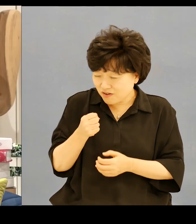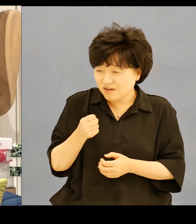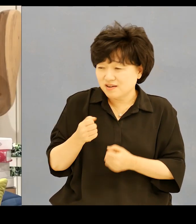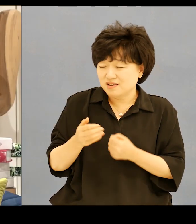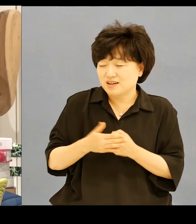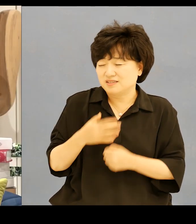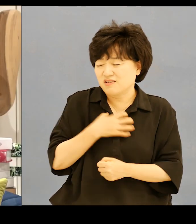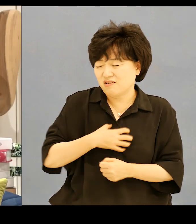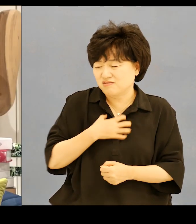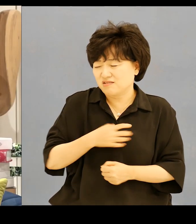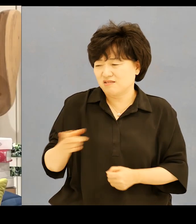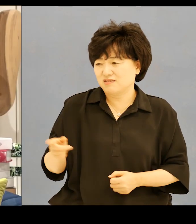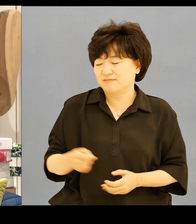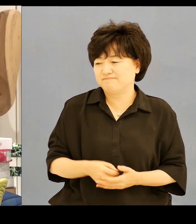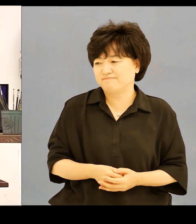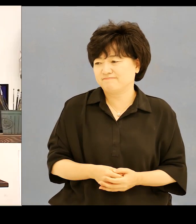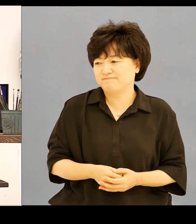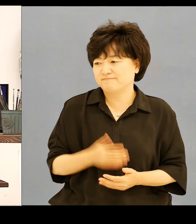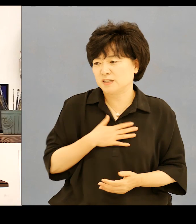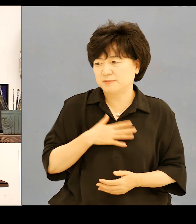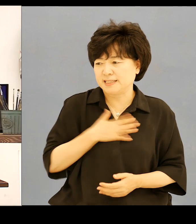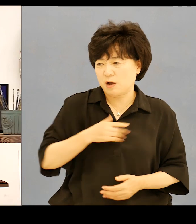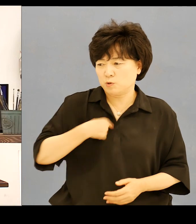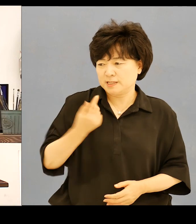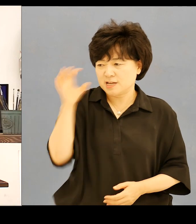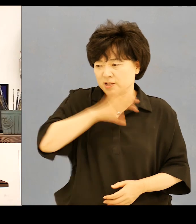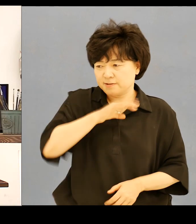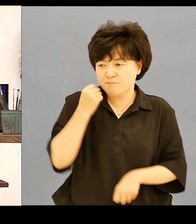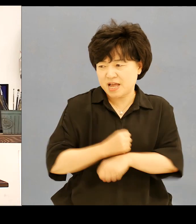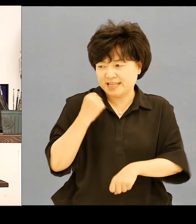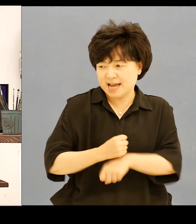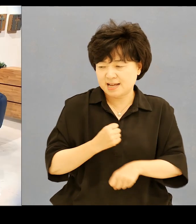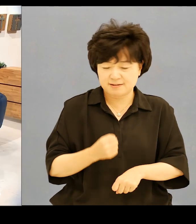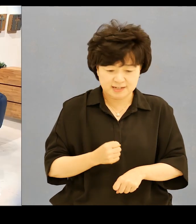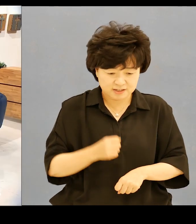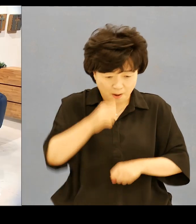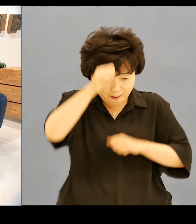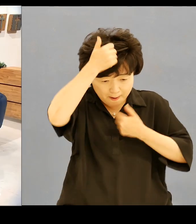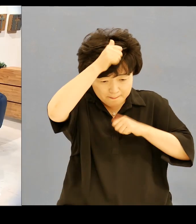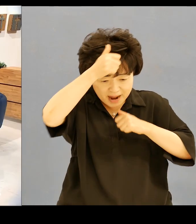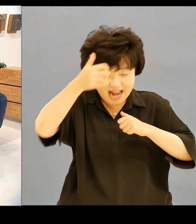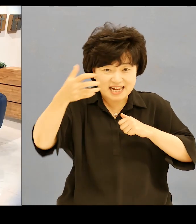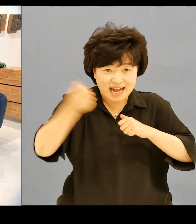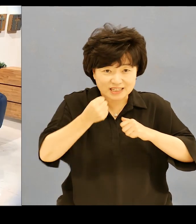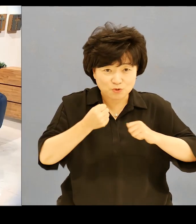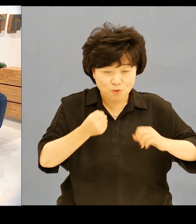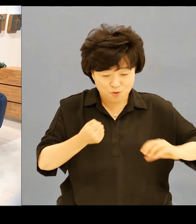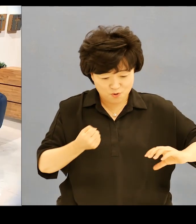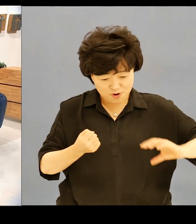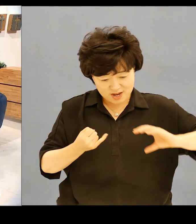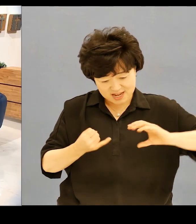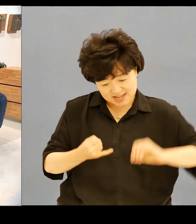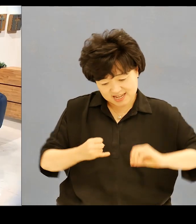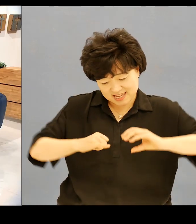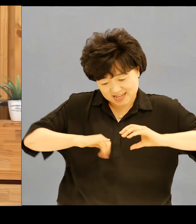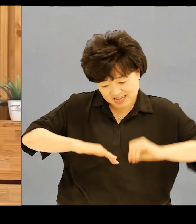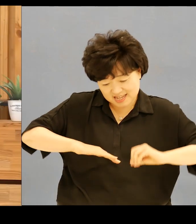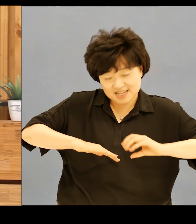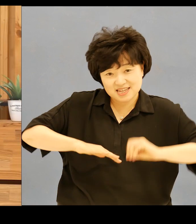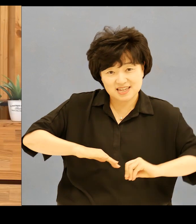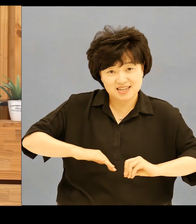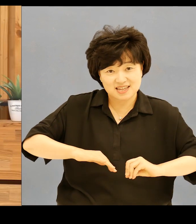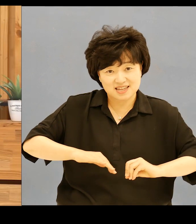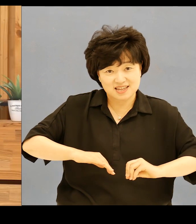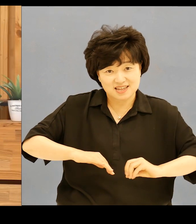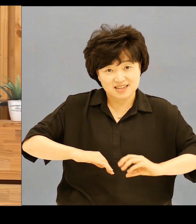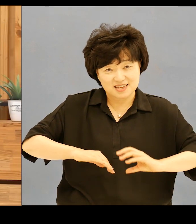내가 연습하자 해서 제가 발로 깎아요. 진짜요? 이렇게 하시고 발로 손톱을 깎아요? 네네네. 발로